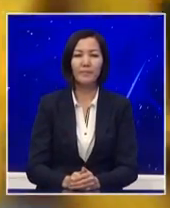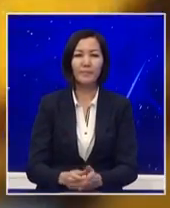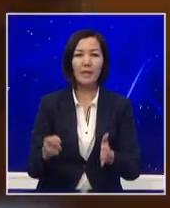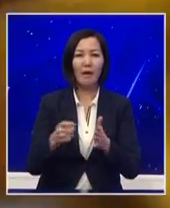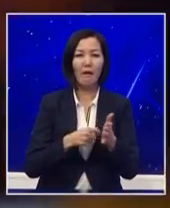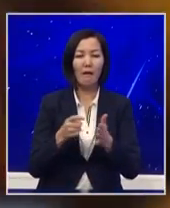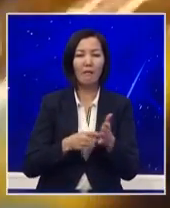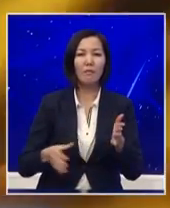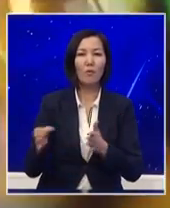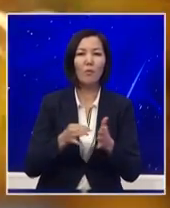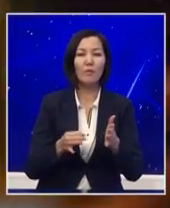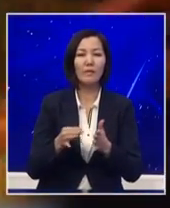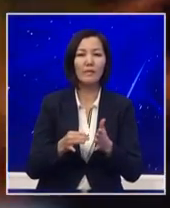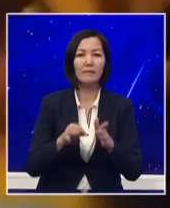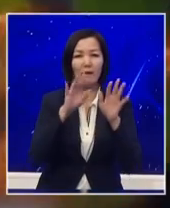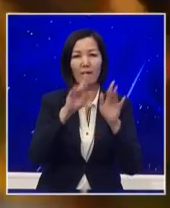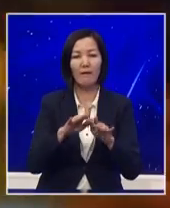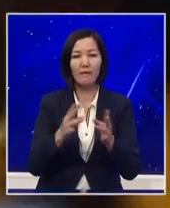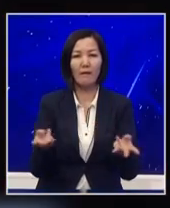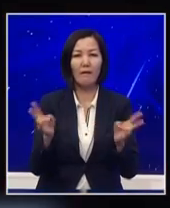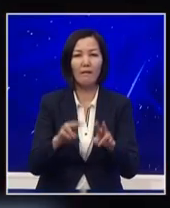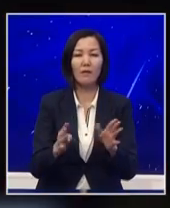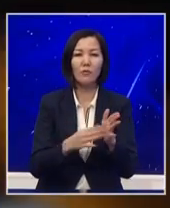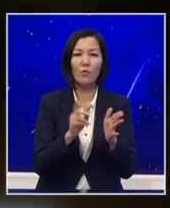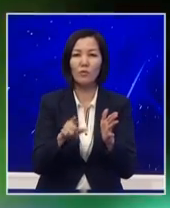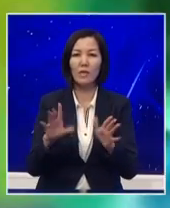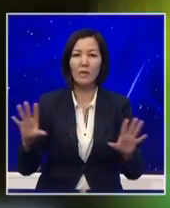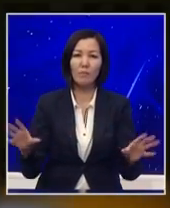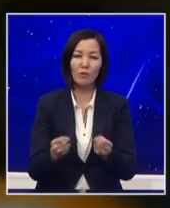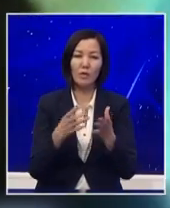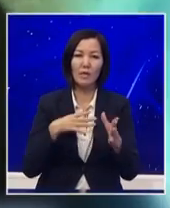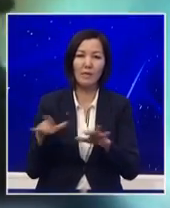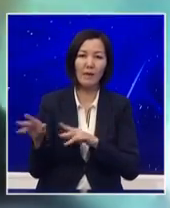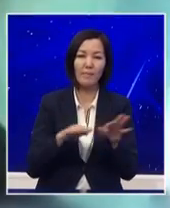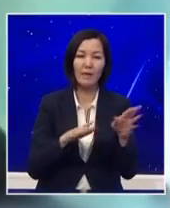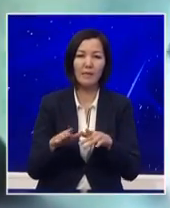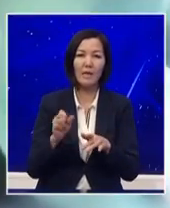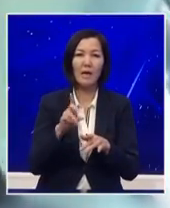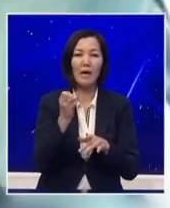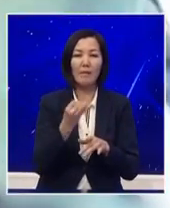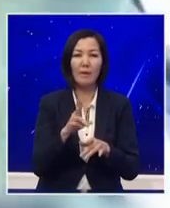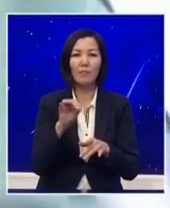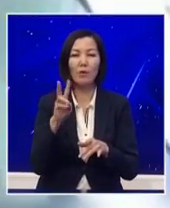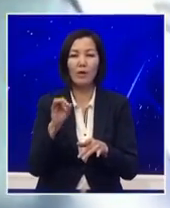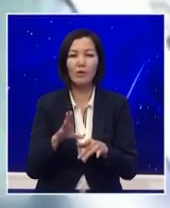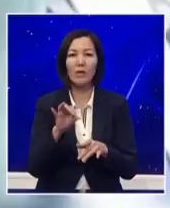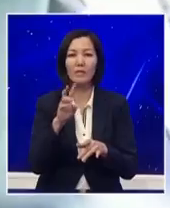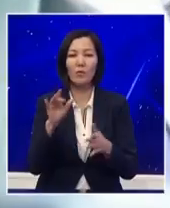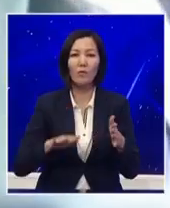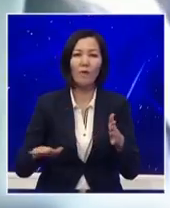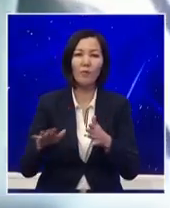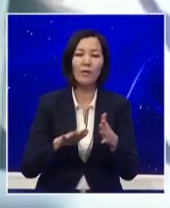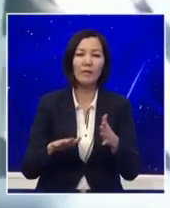Қарағанды облысында қар құрсауындағы автокөліктерден 9 адам құтқарылды. Құтқару операциялары Абай, Бұхар жол және Асакоров